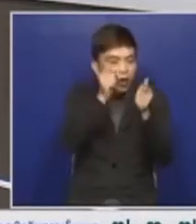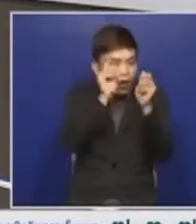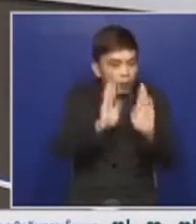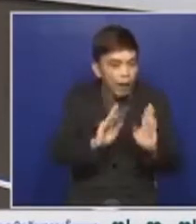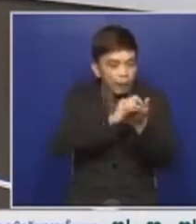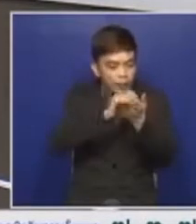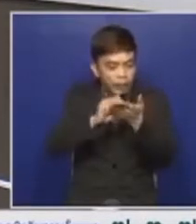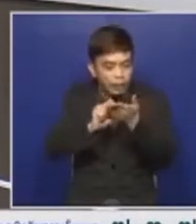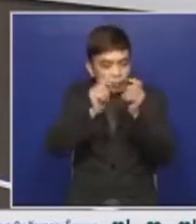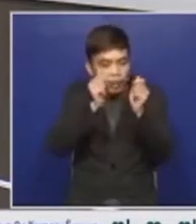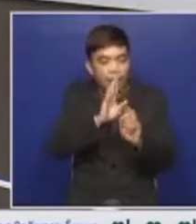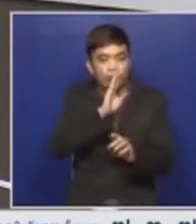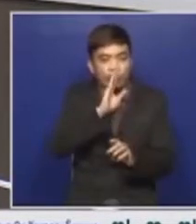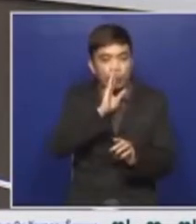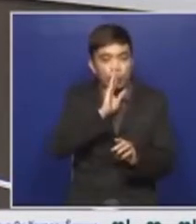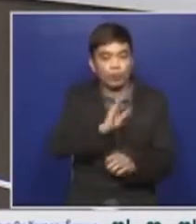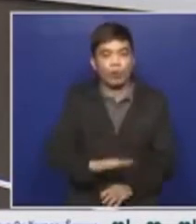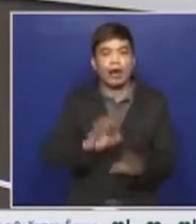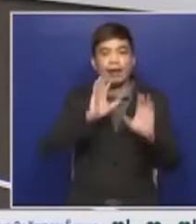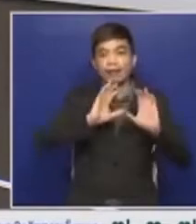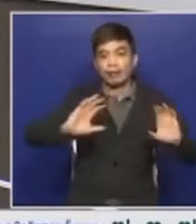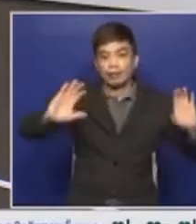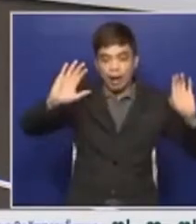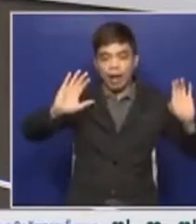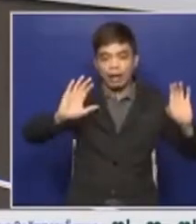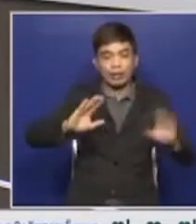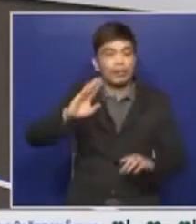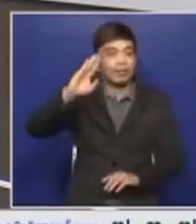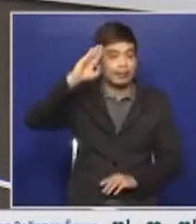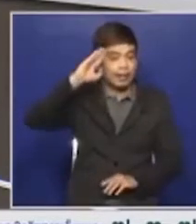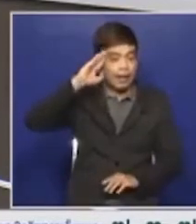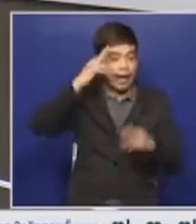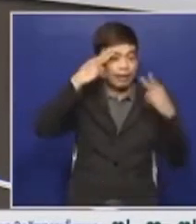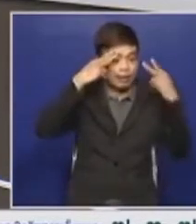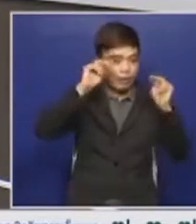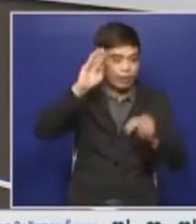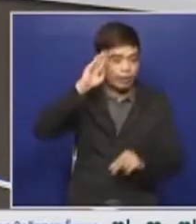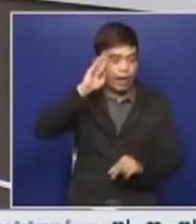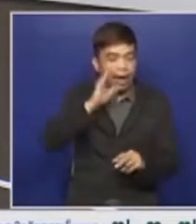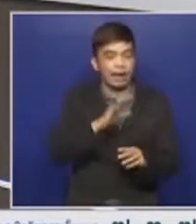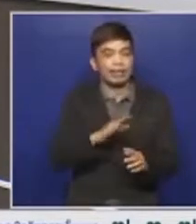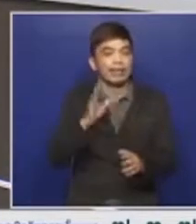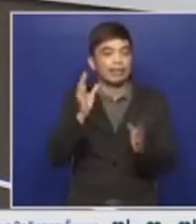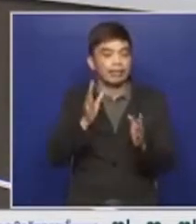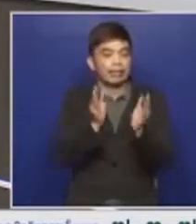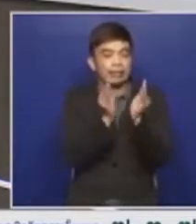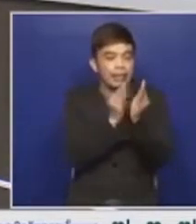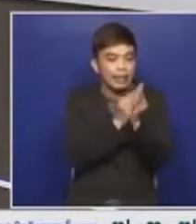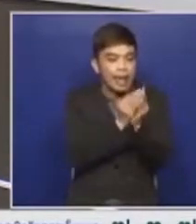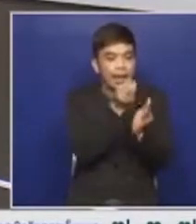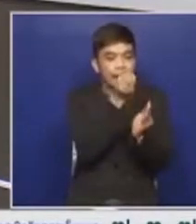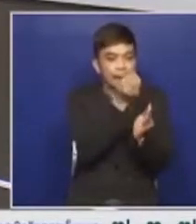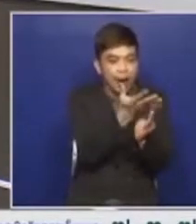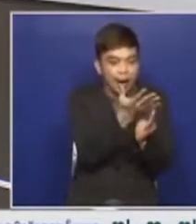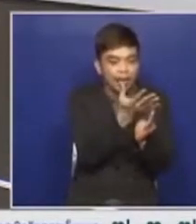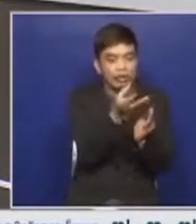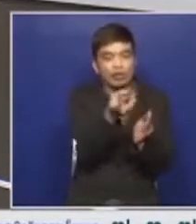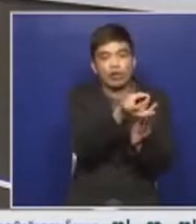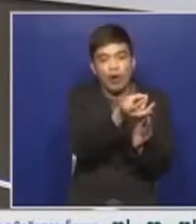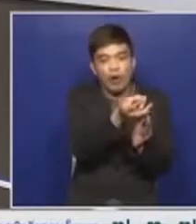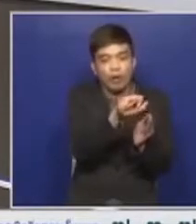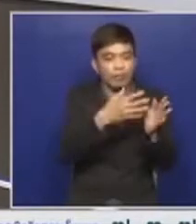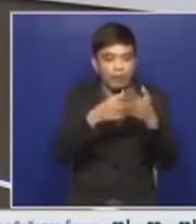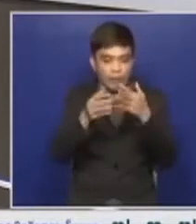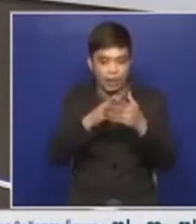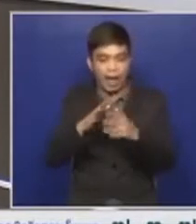หากรัฐบาลพลเอกประยุทธ์แม้ไม่ได้รับเสียงข้างมากในสภาท่านจะสามารถอาศัยมาตราดังกล่าวเพื่อ